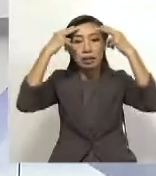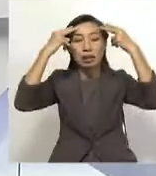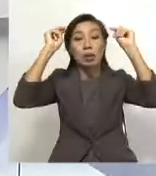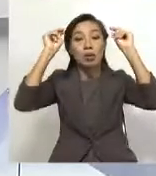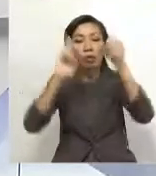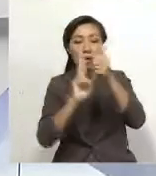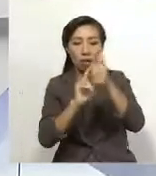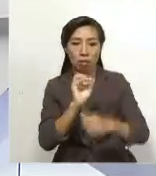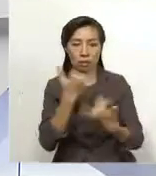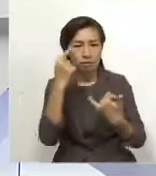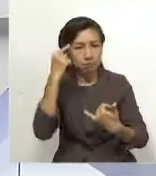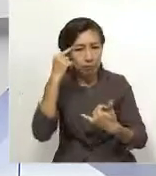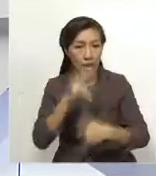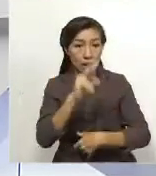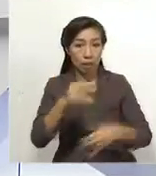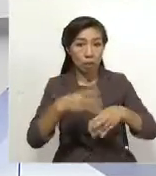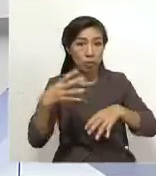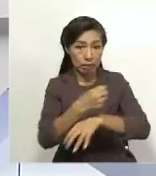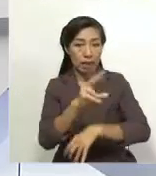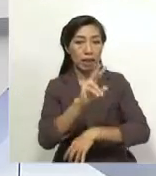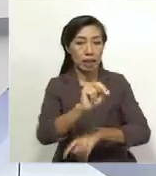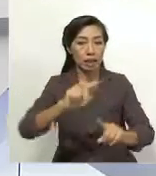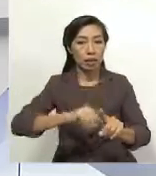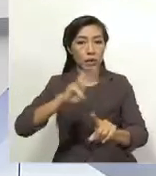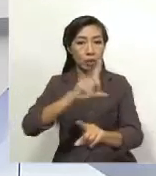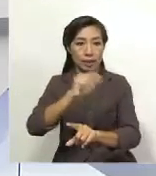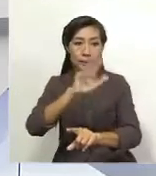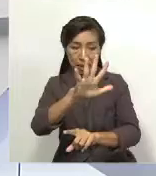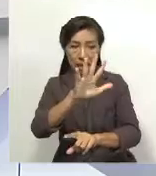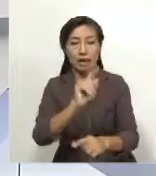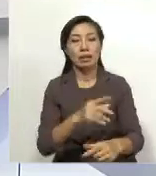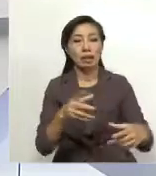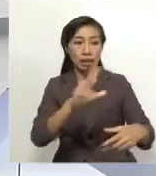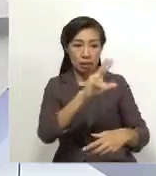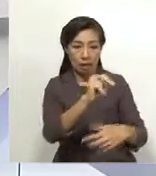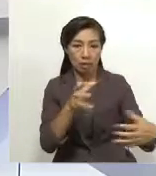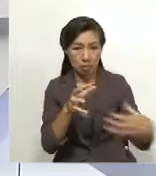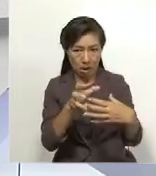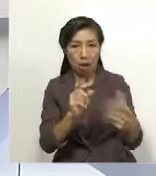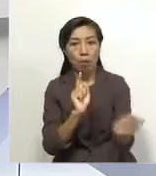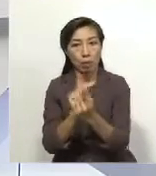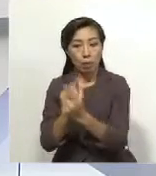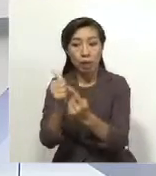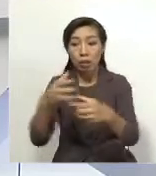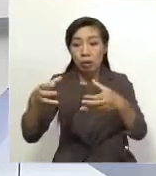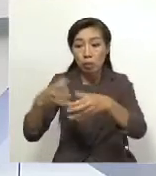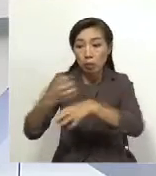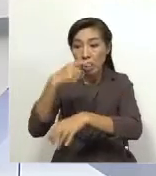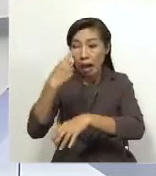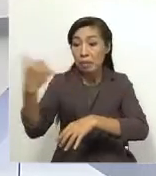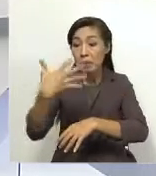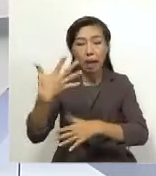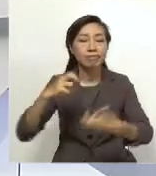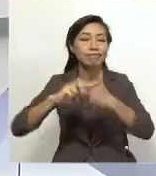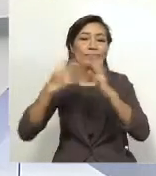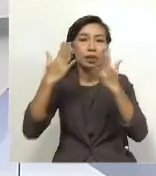ได้มีการนัดหารือพรรคการเมืองในวันที่25มิถุนายนนี้นะครับส่วนพรรคการเมืองที่ไม่มาพูดคุยก็เชื่อว่าจะไม่มีปัญหานะครับเพ